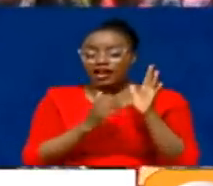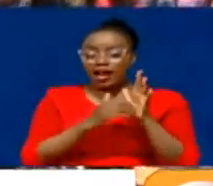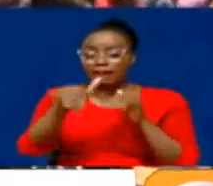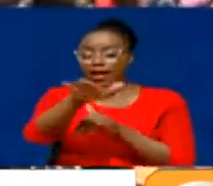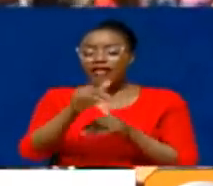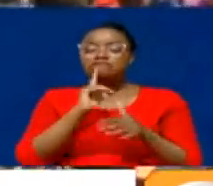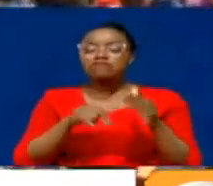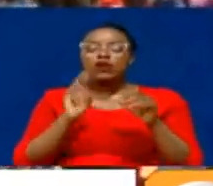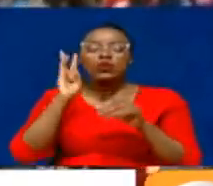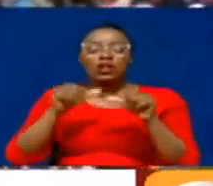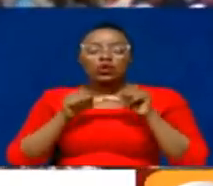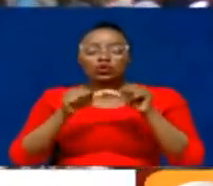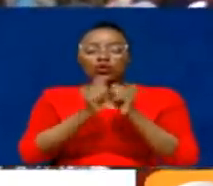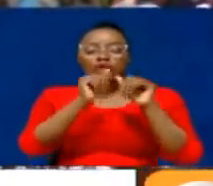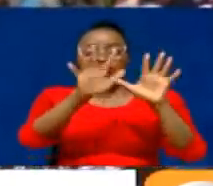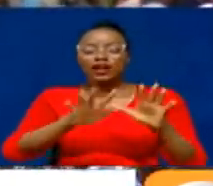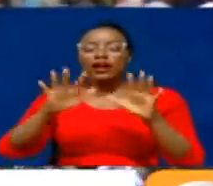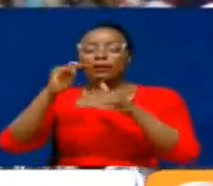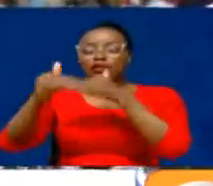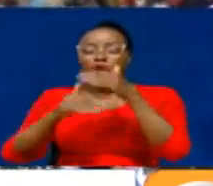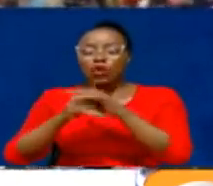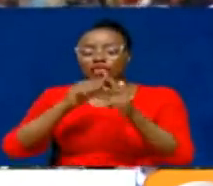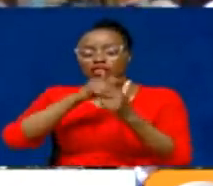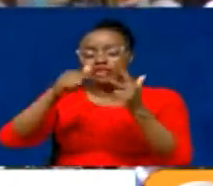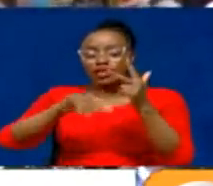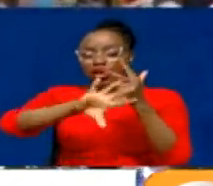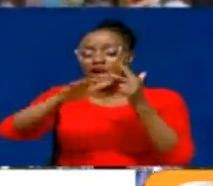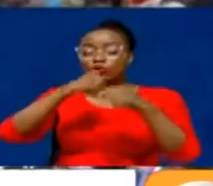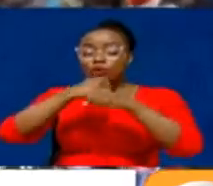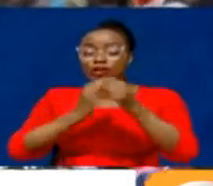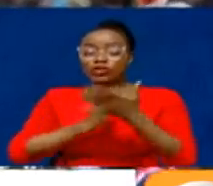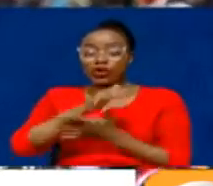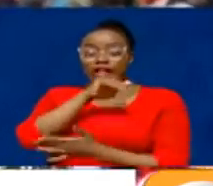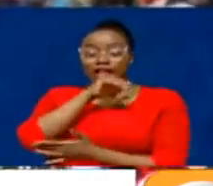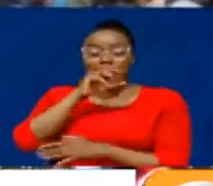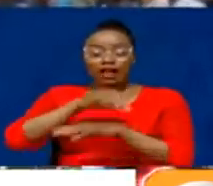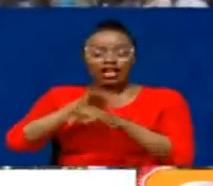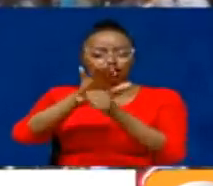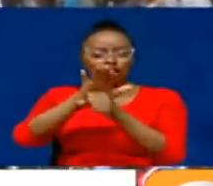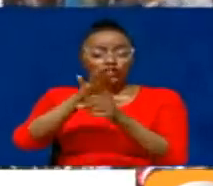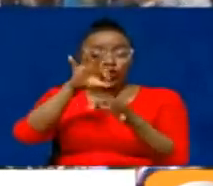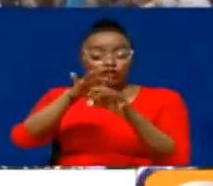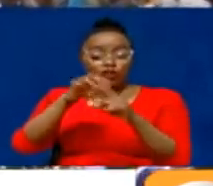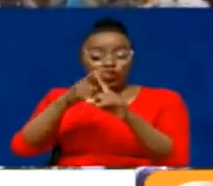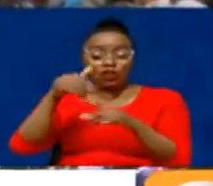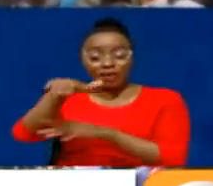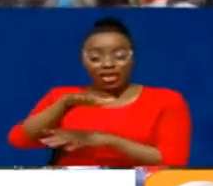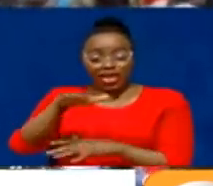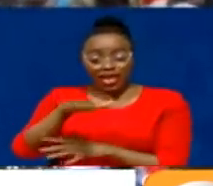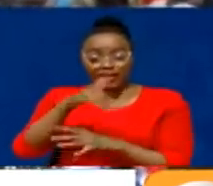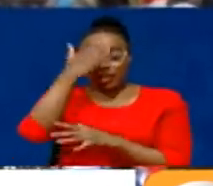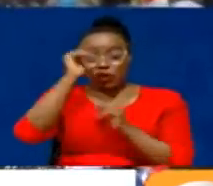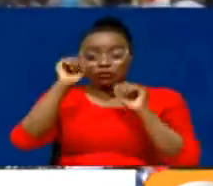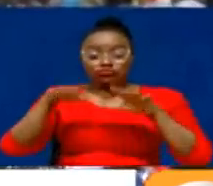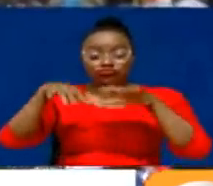Ukambani wanasema wataendeleza kampeni katika kaunti zote tatu kuhakikisha kwamba Odinga amezoa kura nyingi zaidi kutoka eneo hili